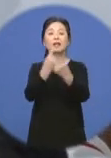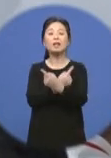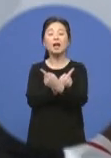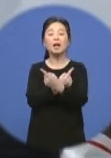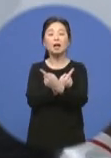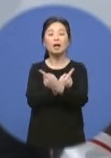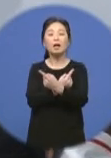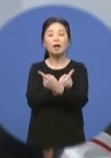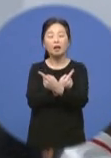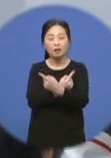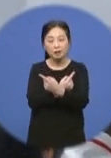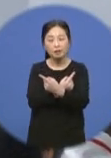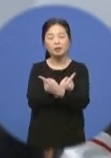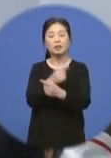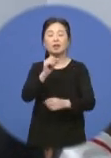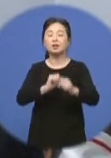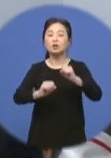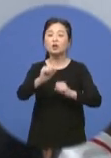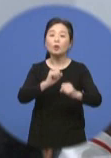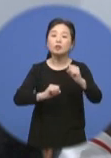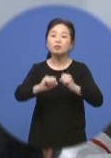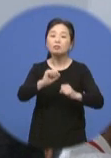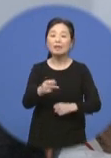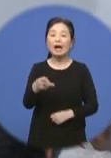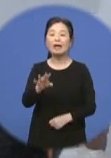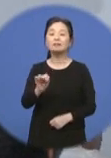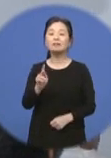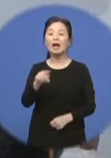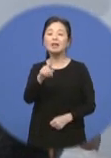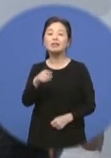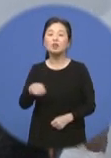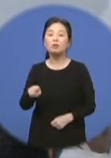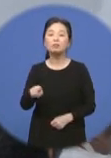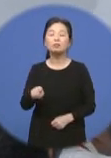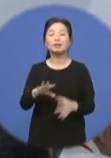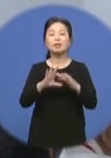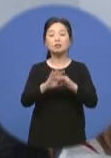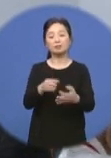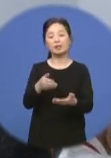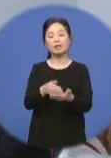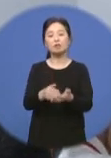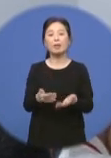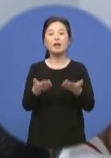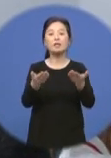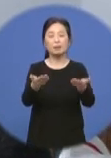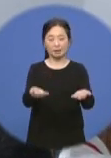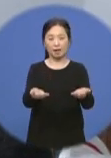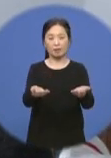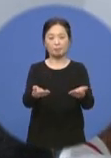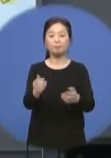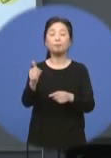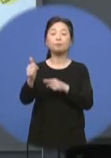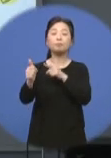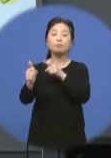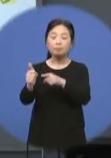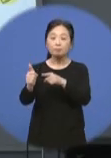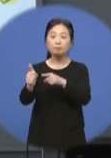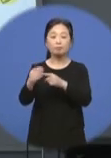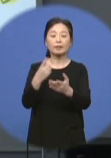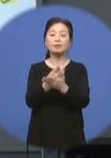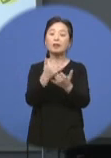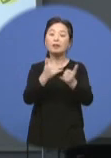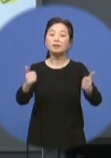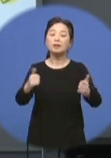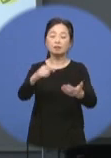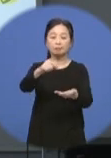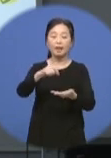方創生ハッカソンの結果について説明しました。常浪さんは、参加者から提案されたアイ